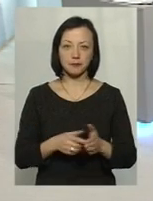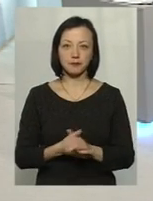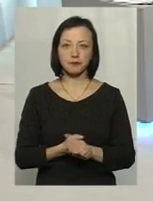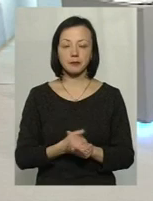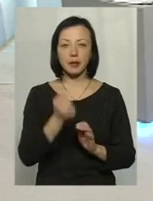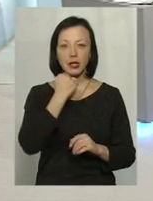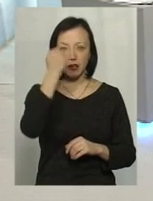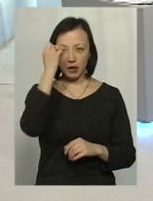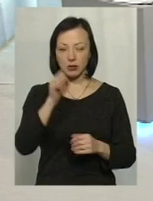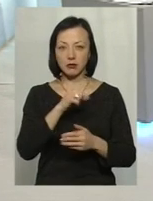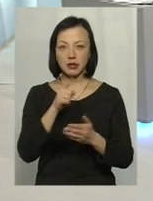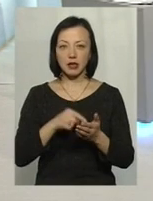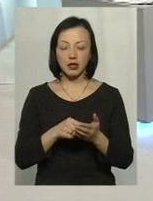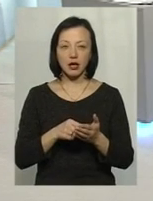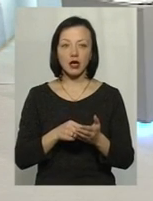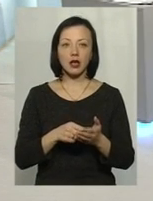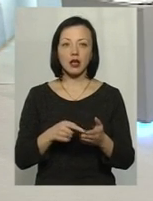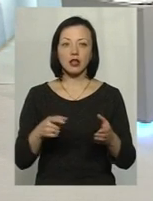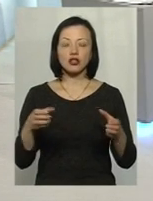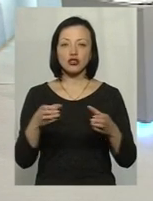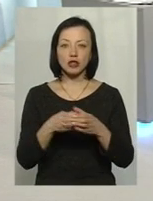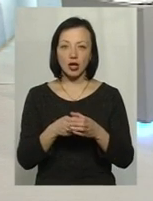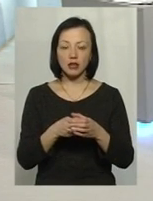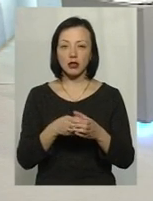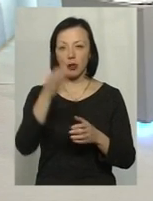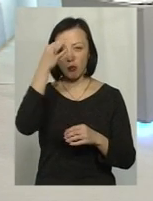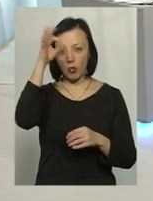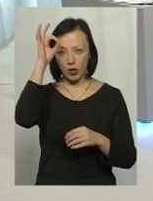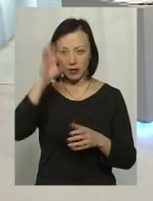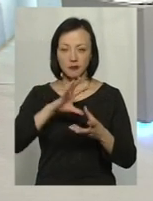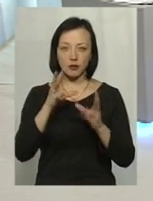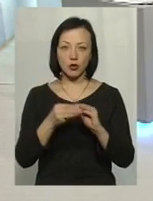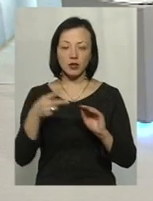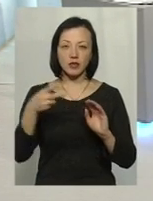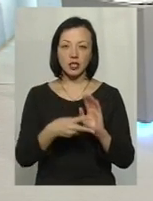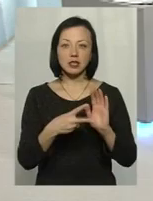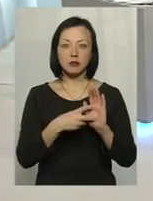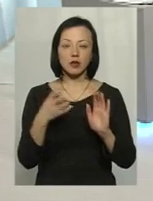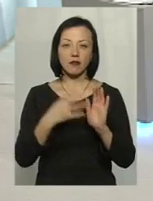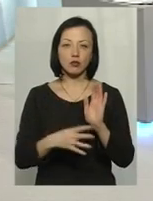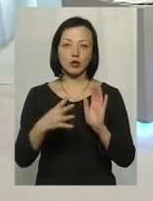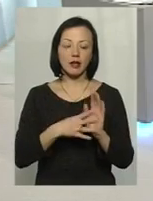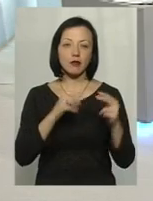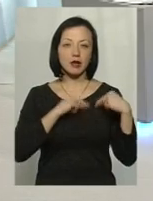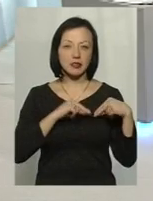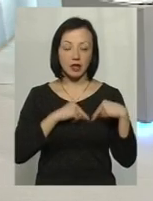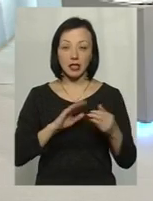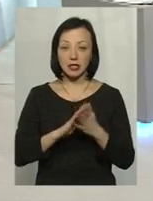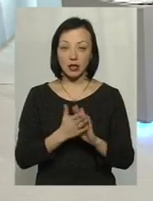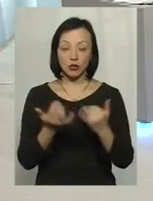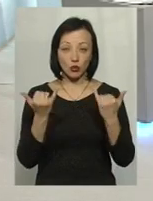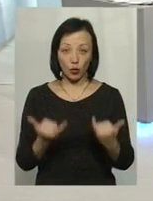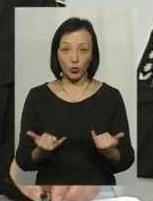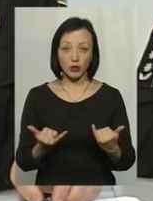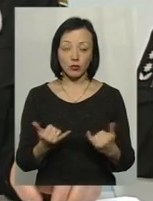за запитання. Ну, штатна чисельність поліції області сьогодні складає 2799 працівників. Станом на сьогоднішній